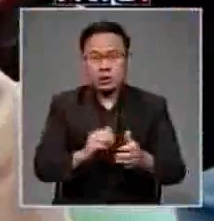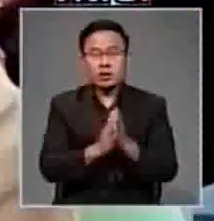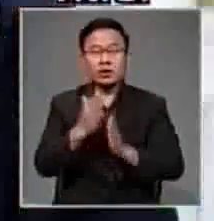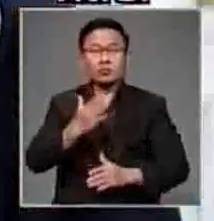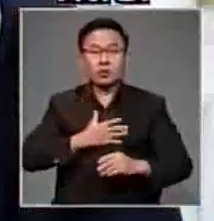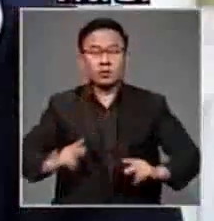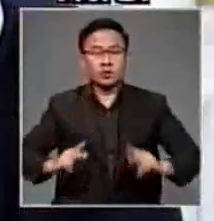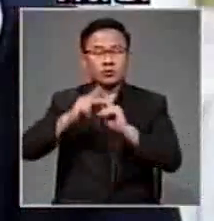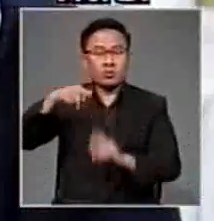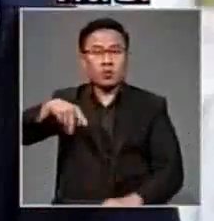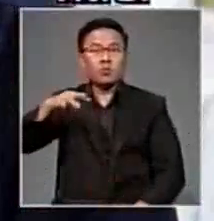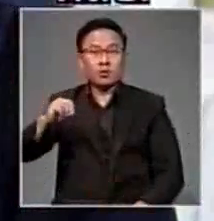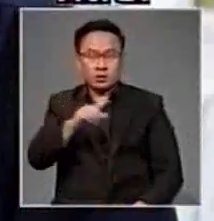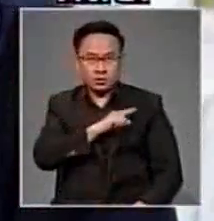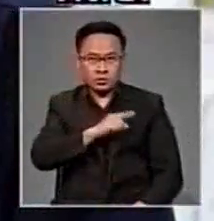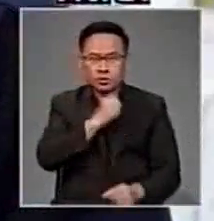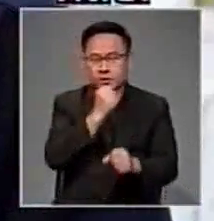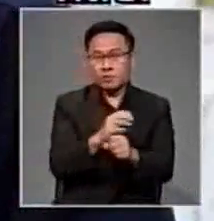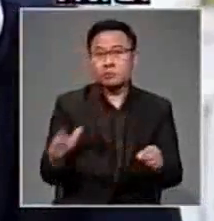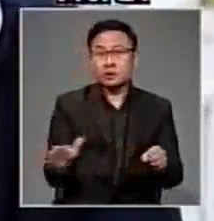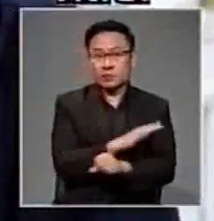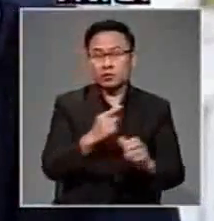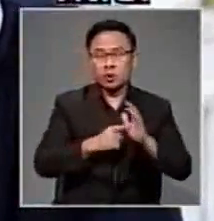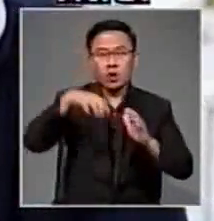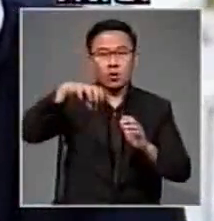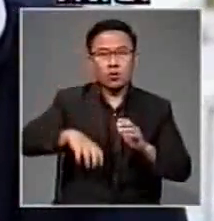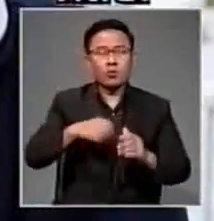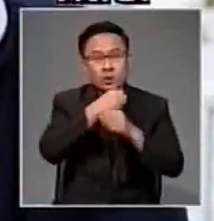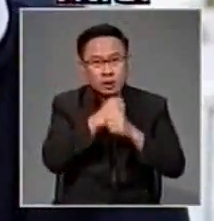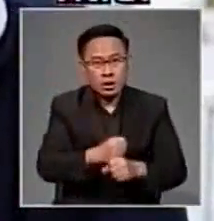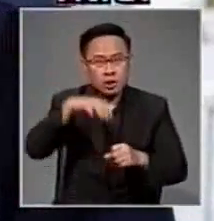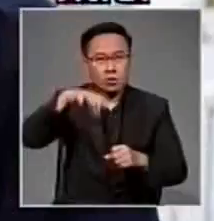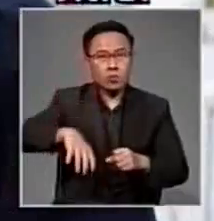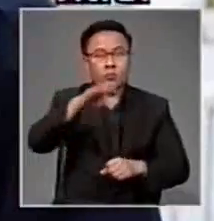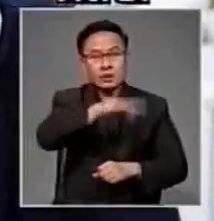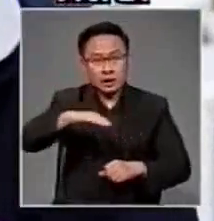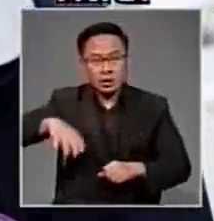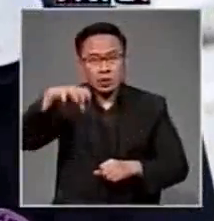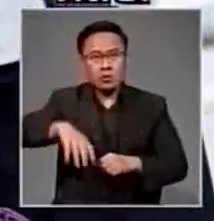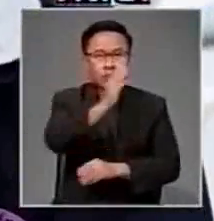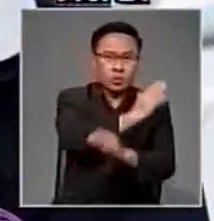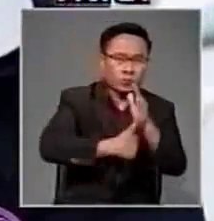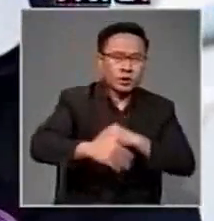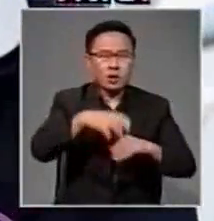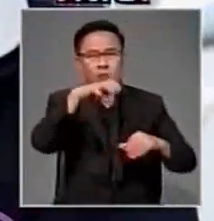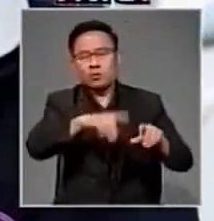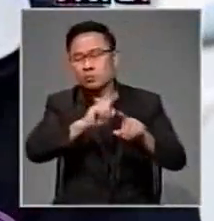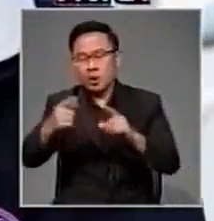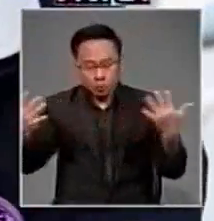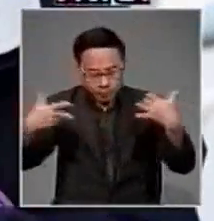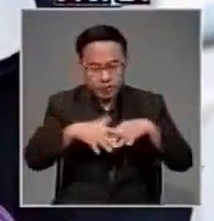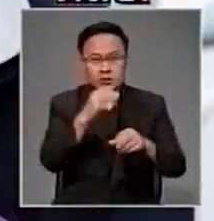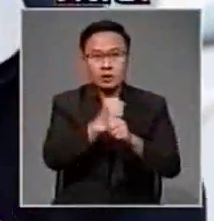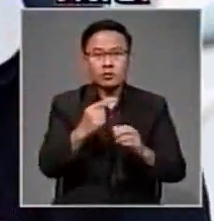ไป แต่นี่ของกระทรวงด้วยกัน ใช่ของผมของผมนี่มาเต็มเลยครับมาทั้งกรมผู้สูงอายุกรมเด็กกรมผู้พิ